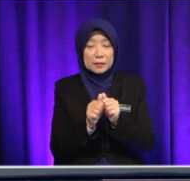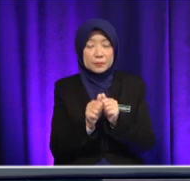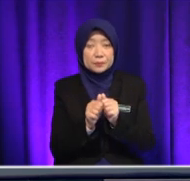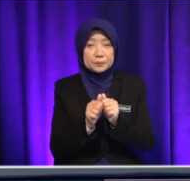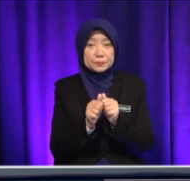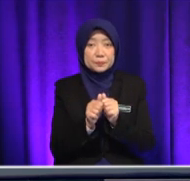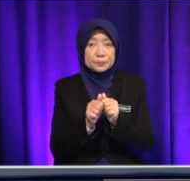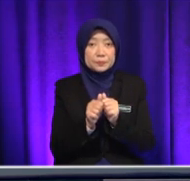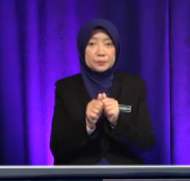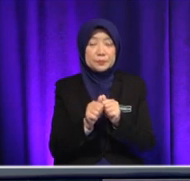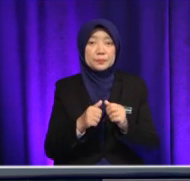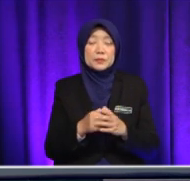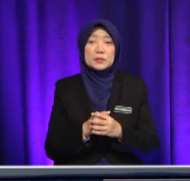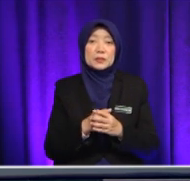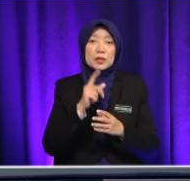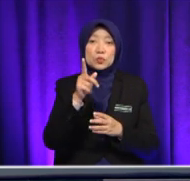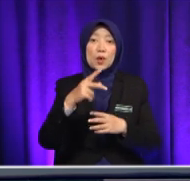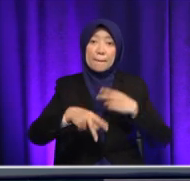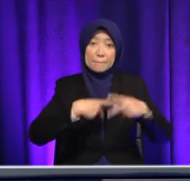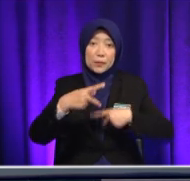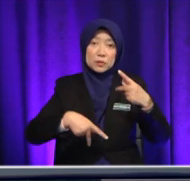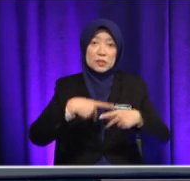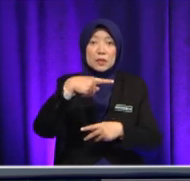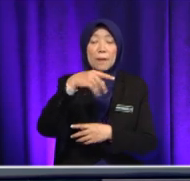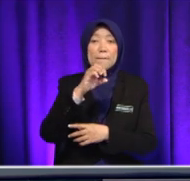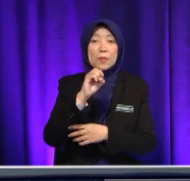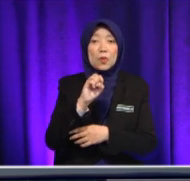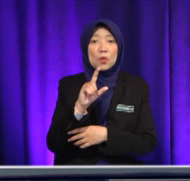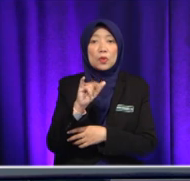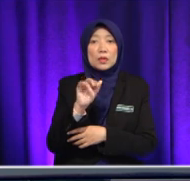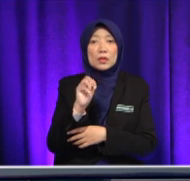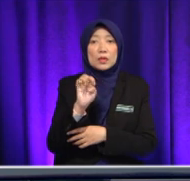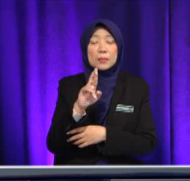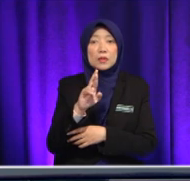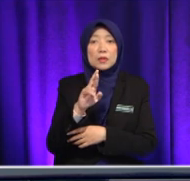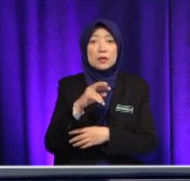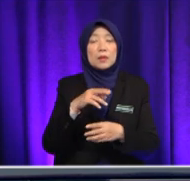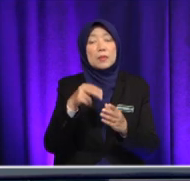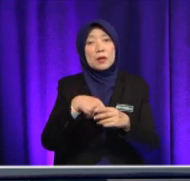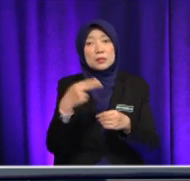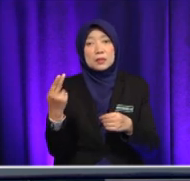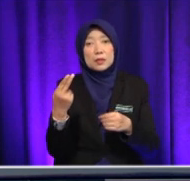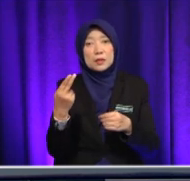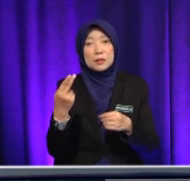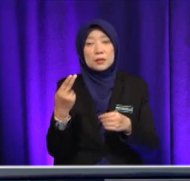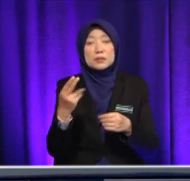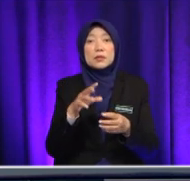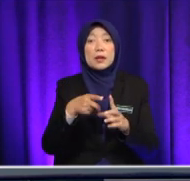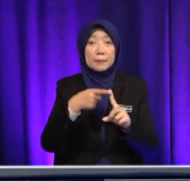iaitu salah satu daripada contoh polimer yang dihasilkan melalui proses pempolimeran